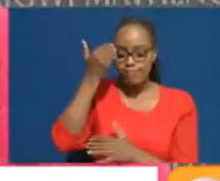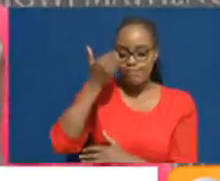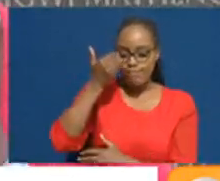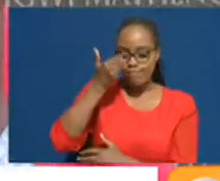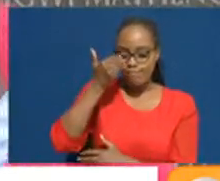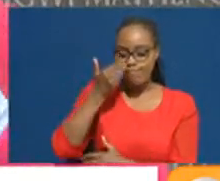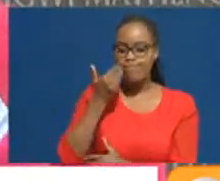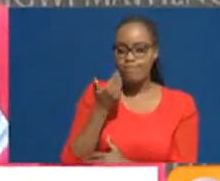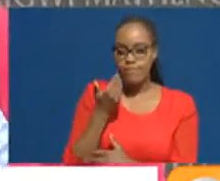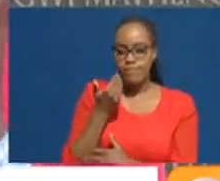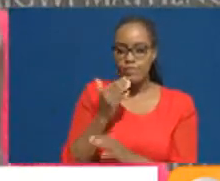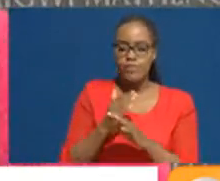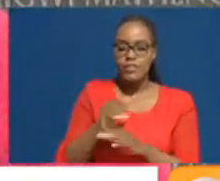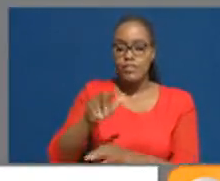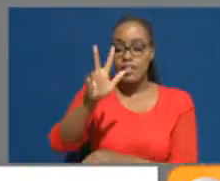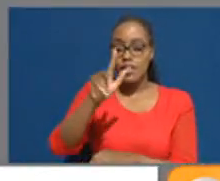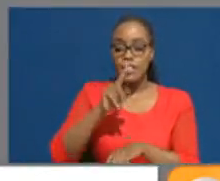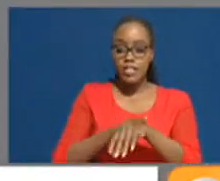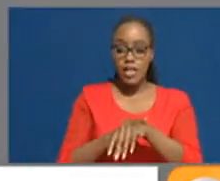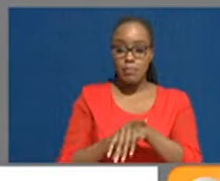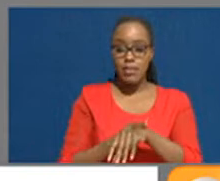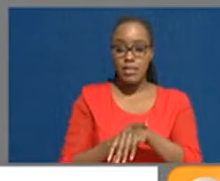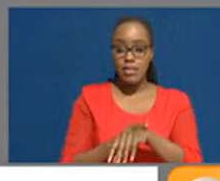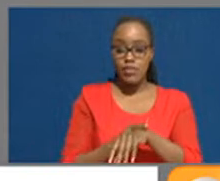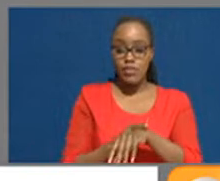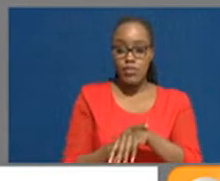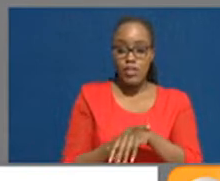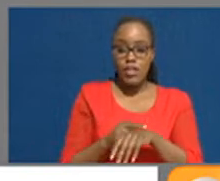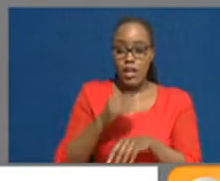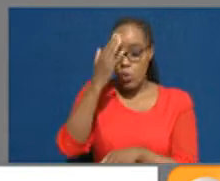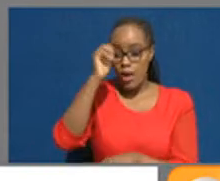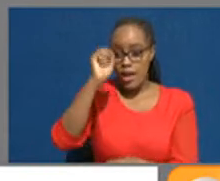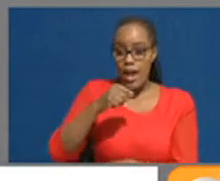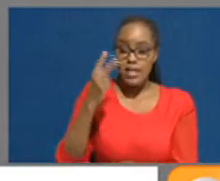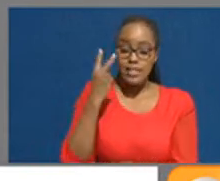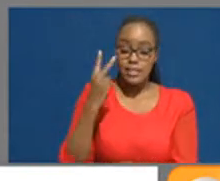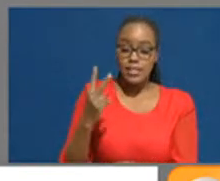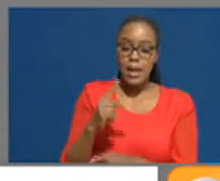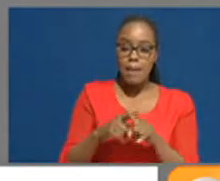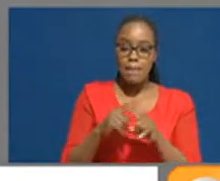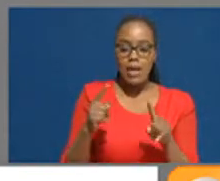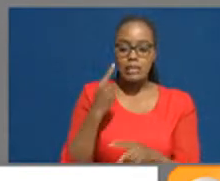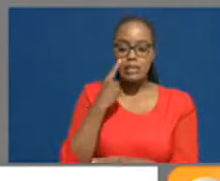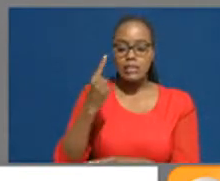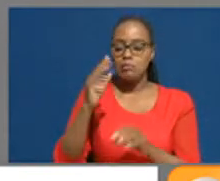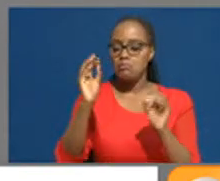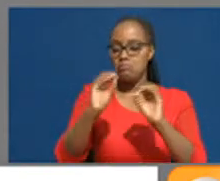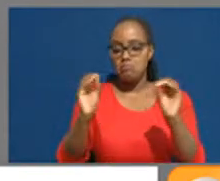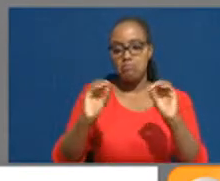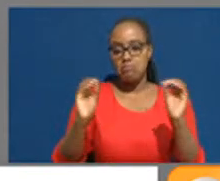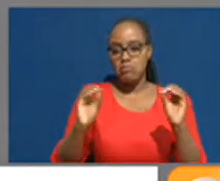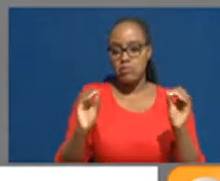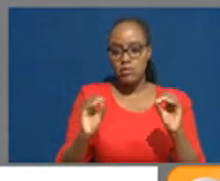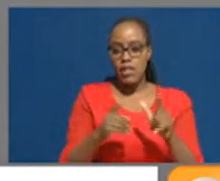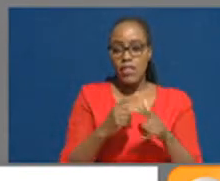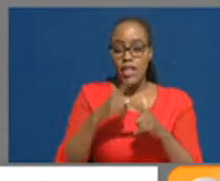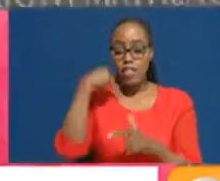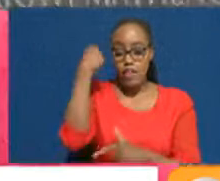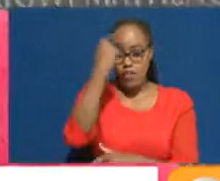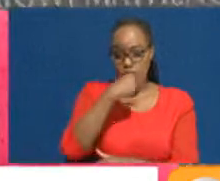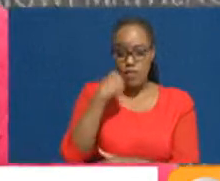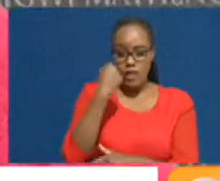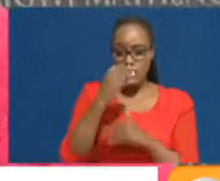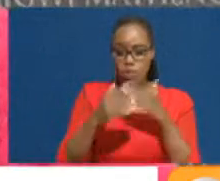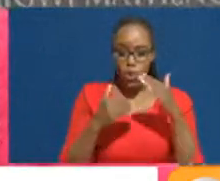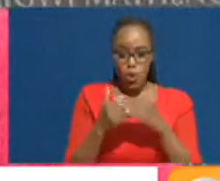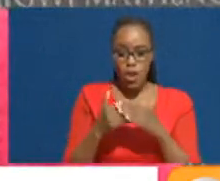operation mara tatu, nilipate kuona lakini alikuweza. Uso huku wote